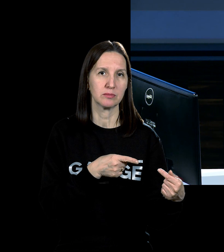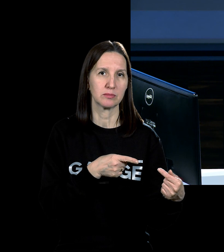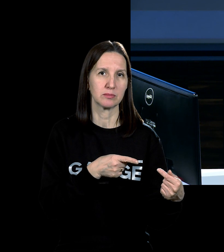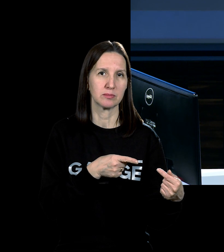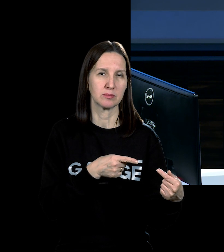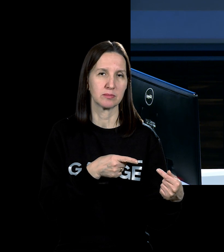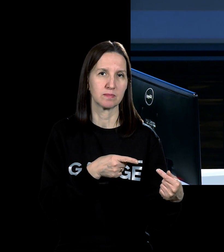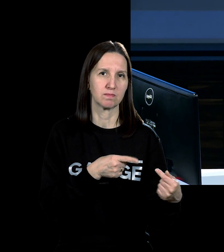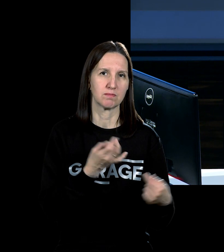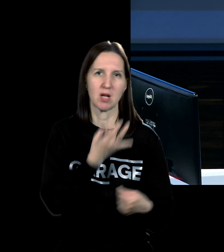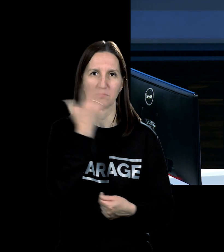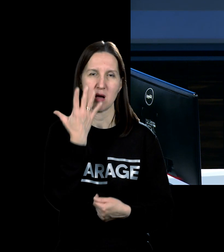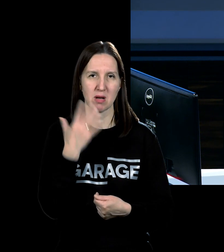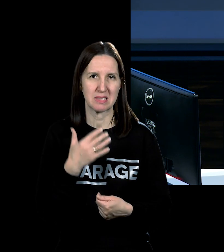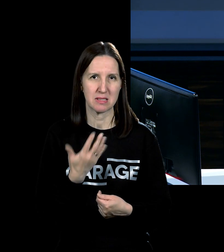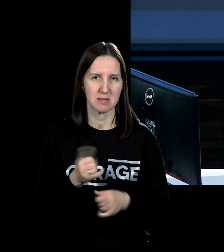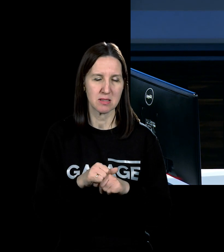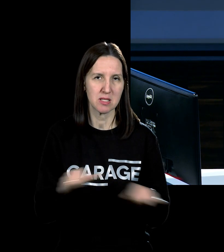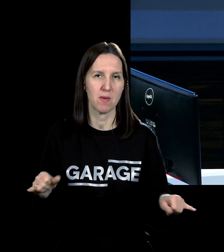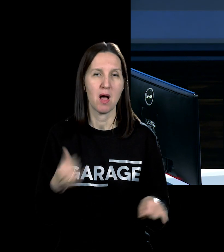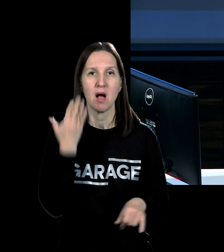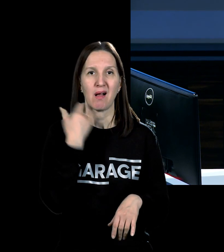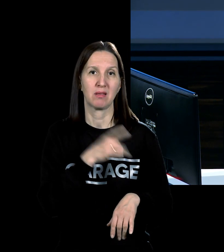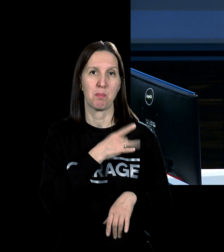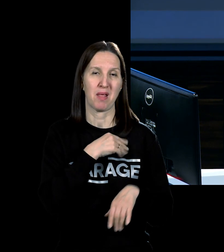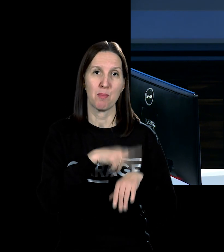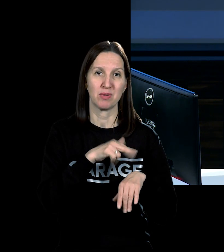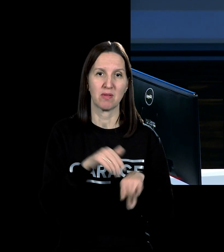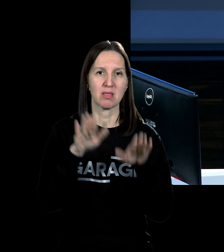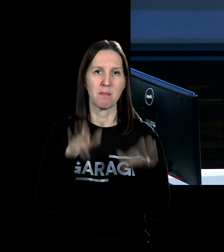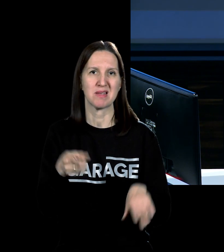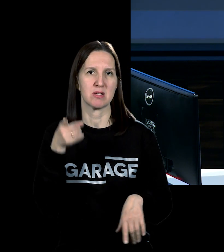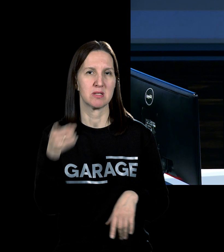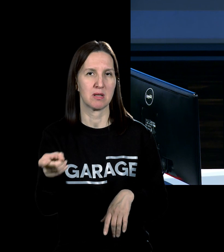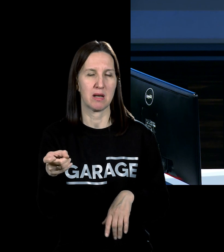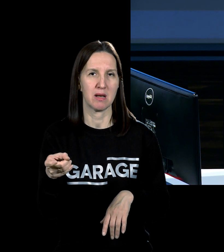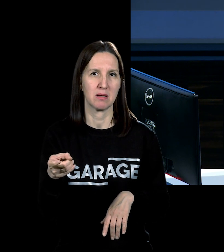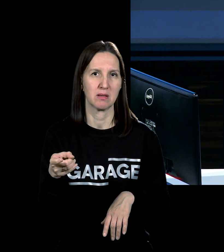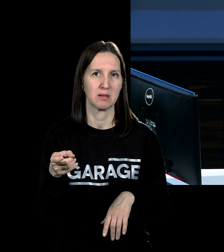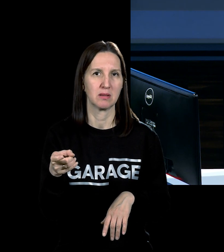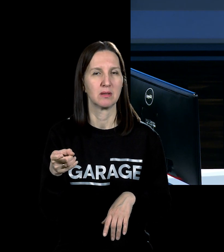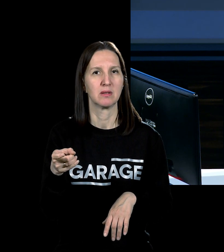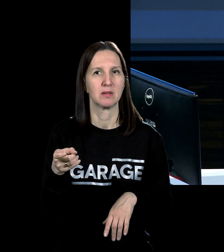против расизма, да, потому что там была история, когда белые полицейские на месте застрелили